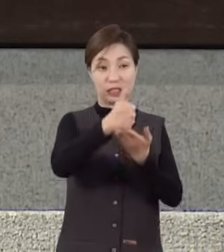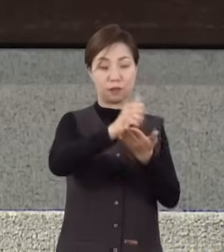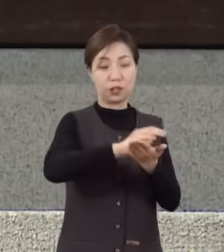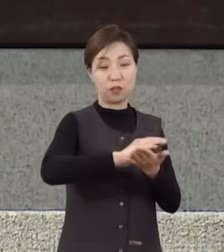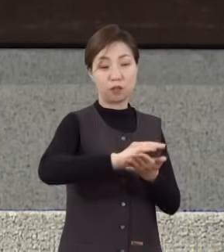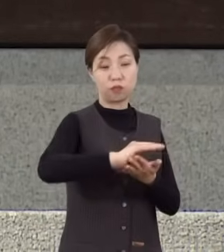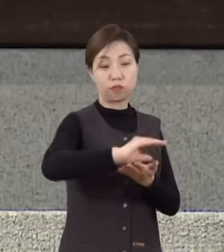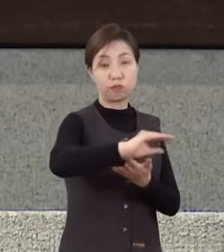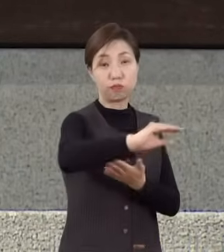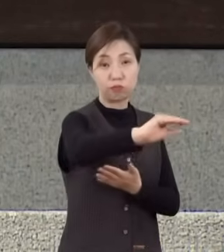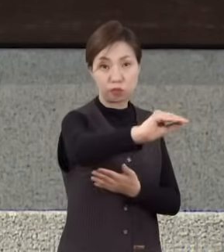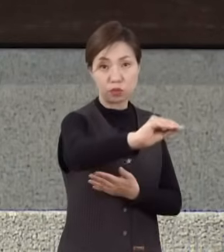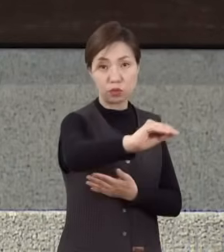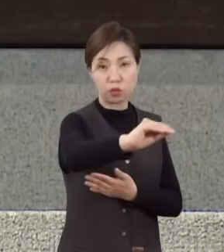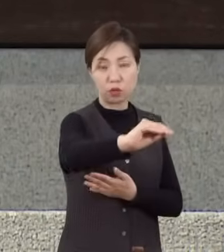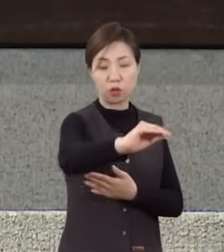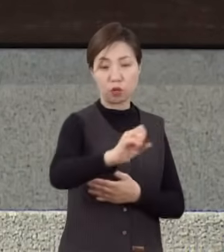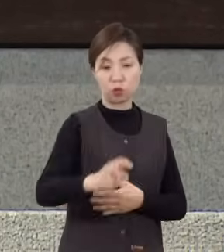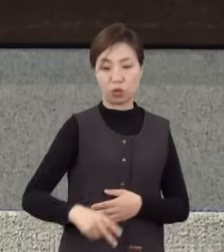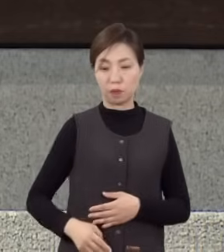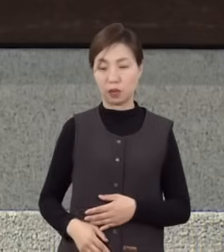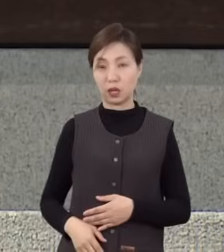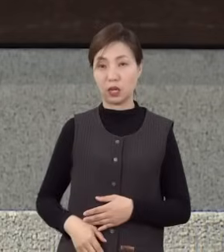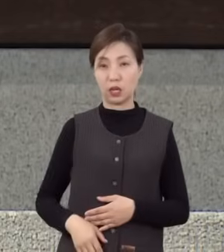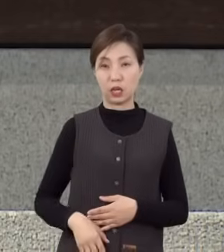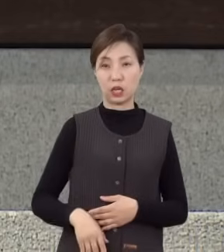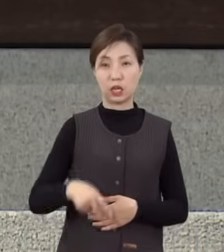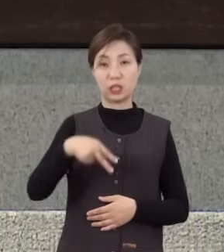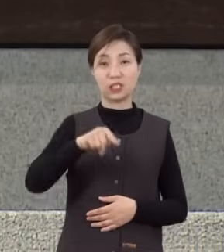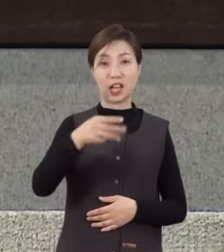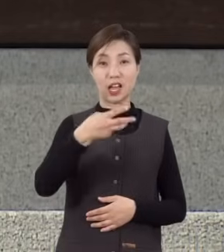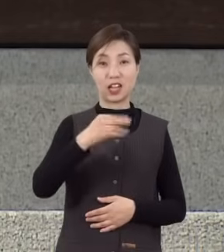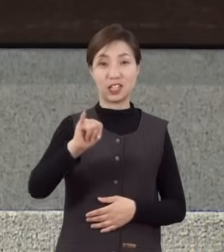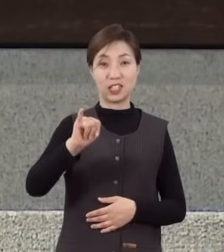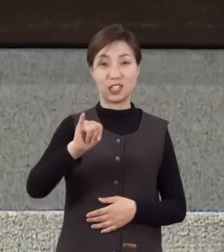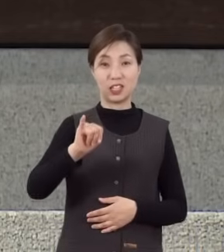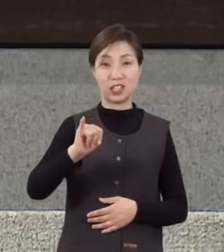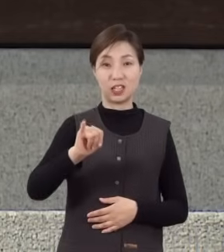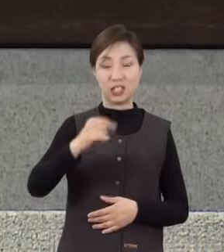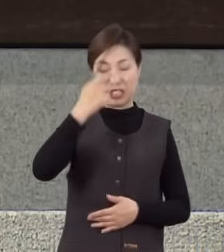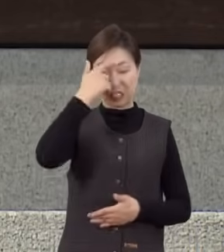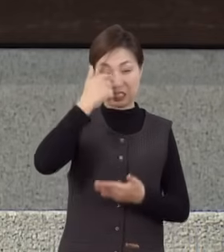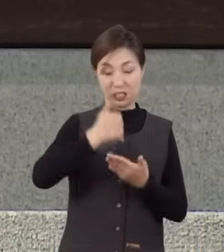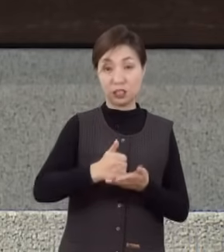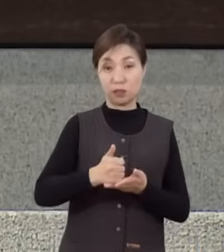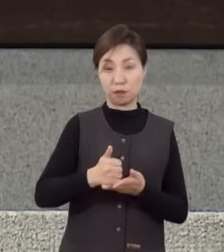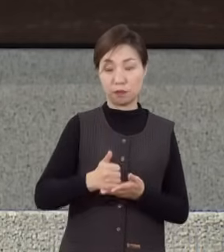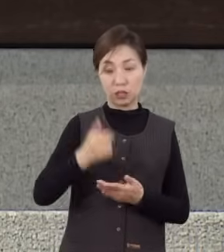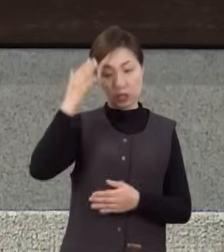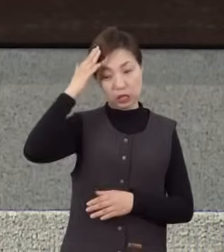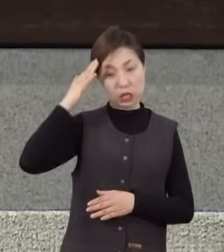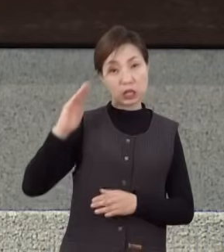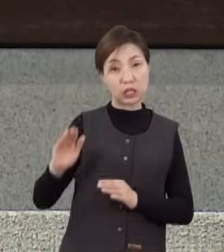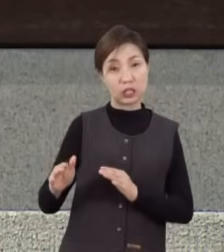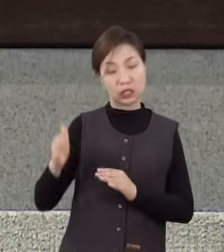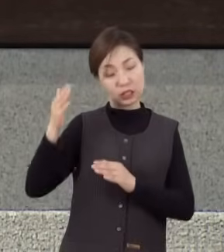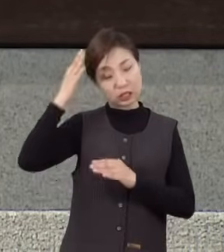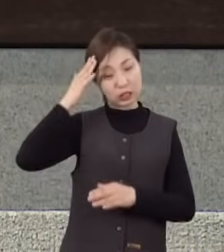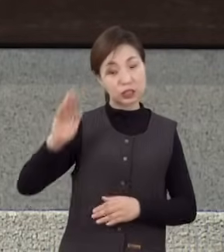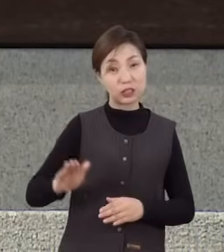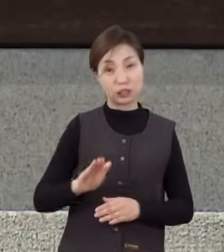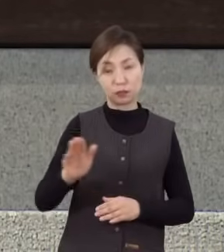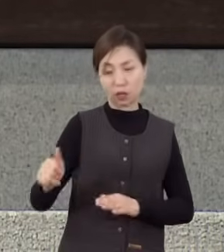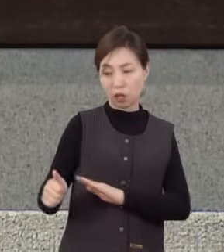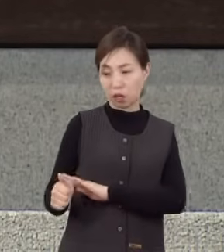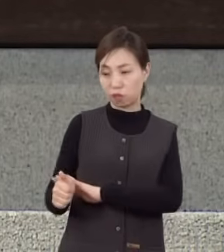사리불 스님의 그림자가 비둘기 몸에 다시 닿는 순간 비둘기가 다시 꾹꾹거리면서 날개짓을 막